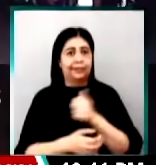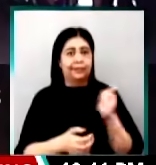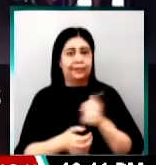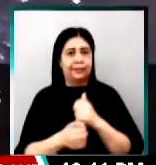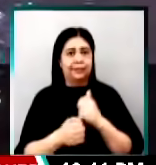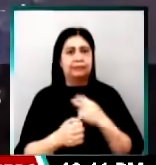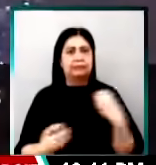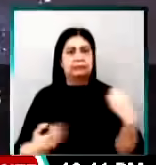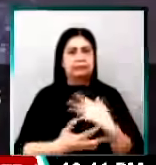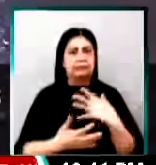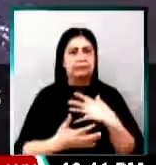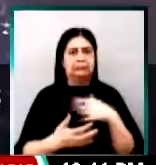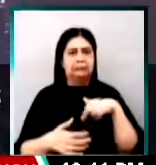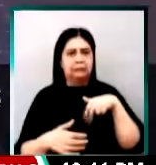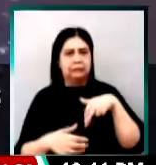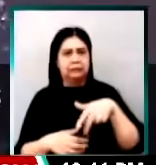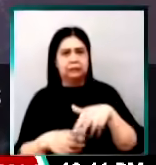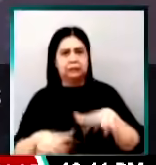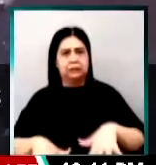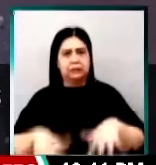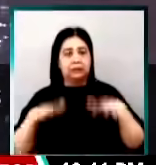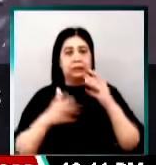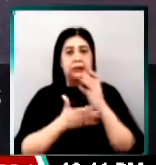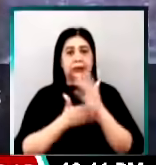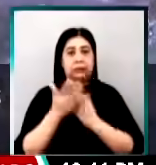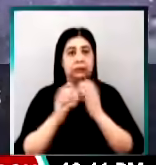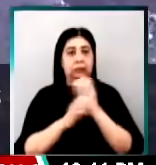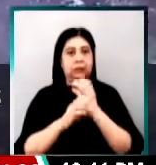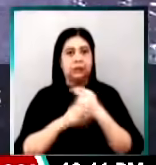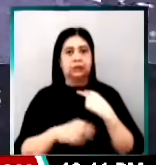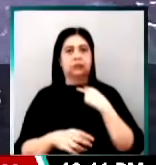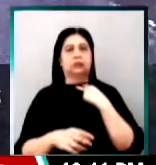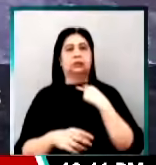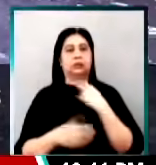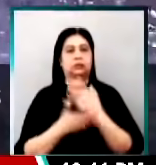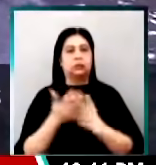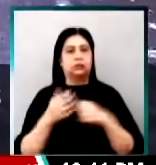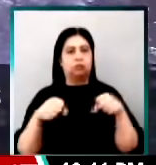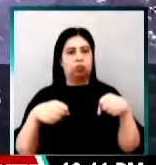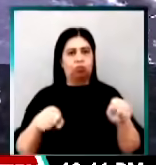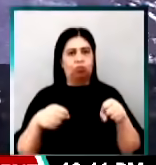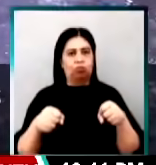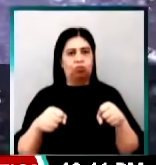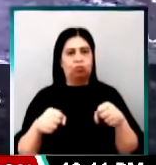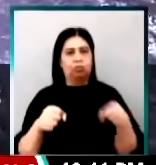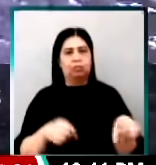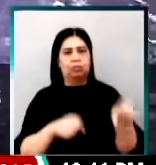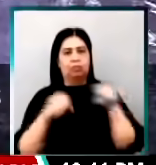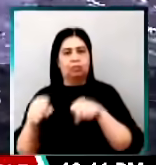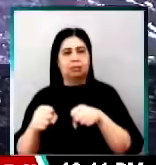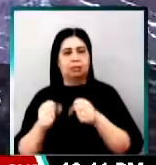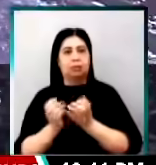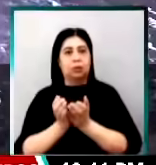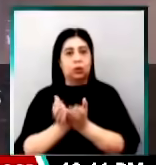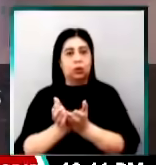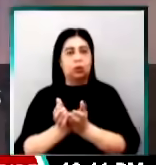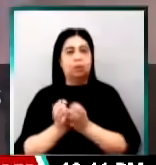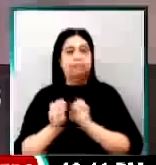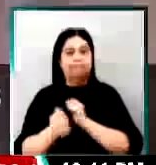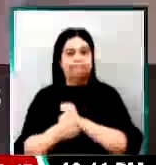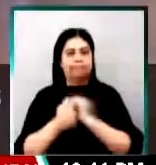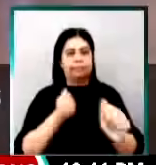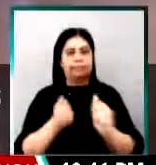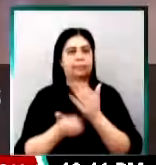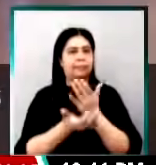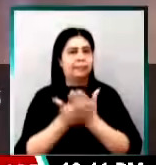baha. May ilang sasakyan nang tumiri. Ang ilang motorsiklo isinakay sa balsa para maitawid. Pero may ilan ding